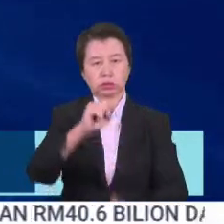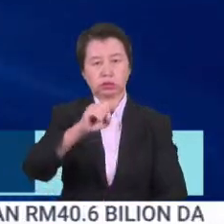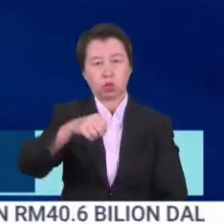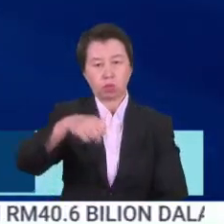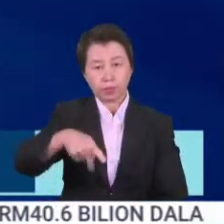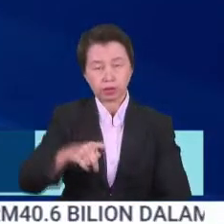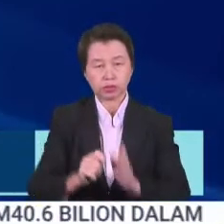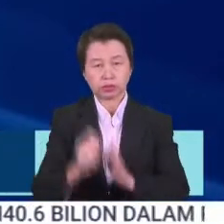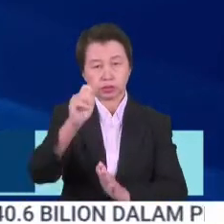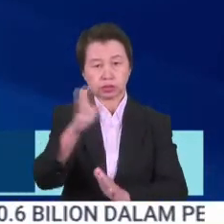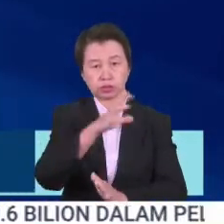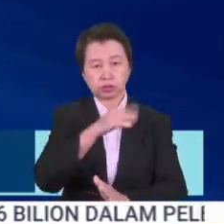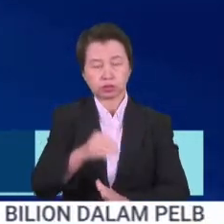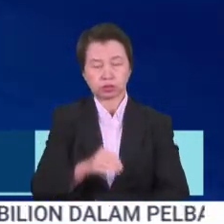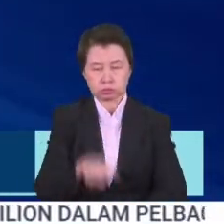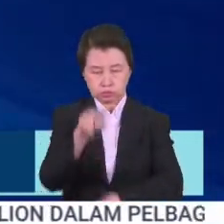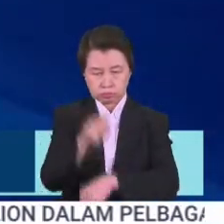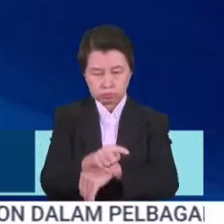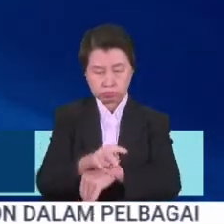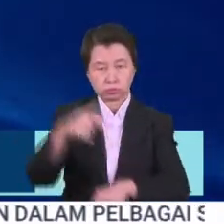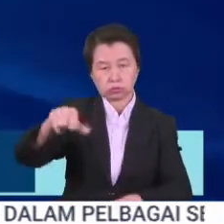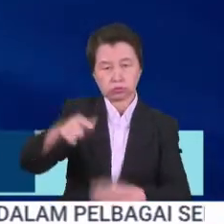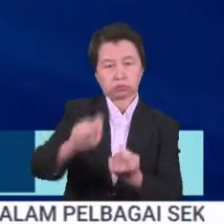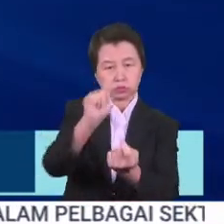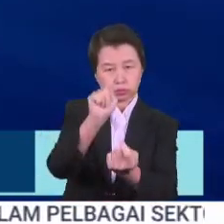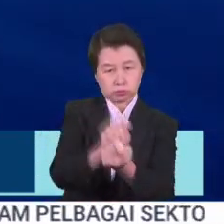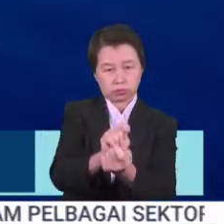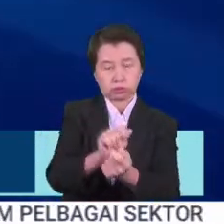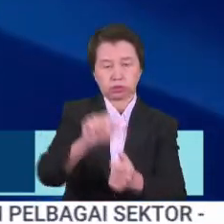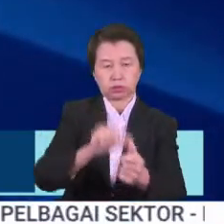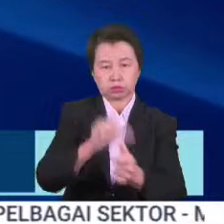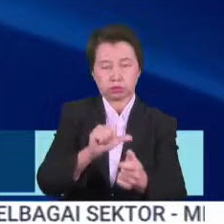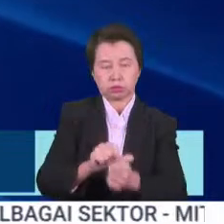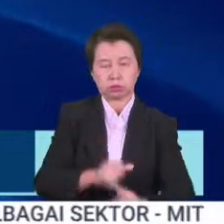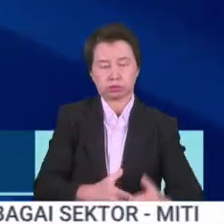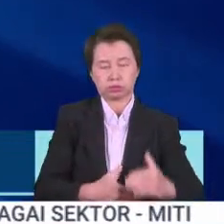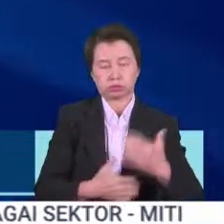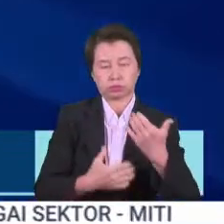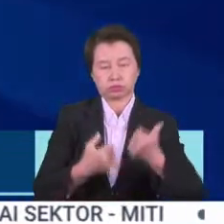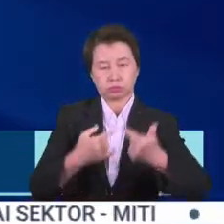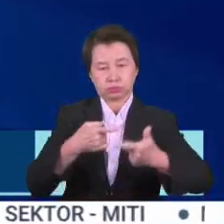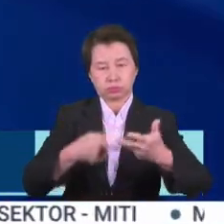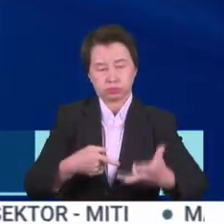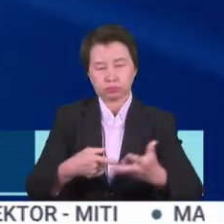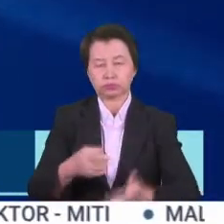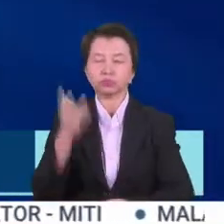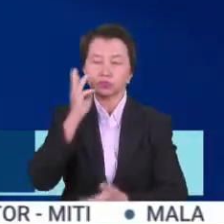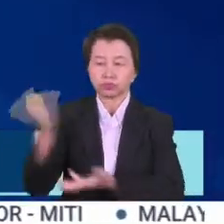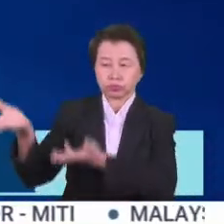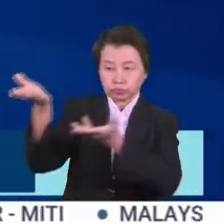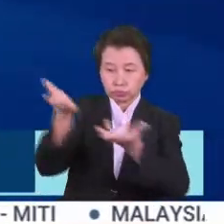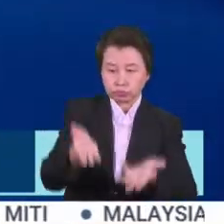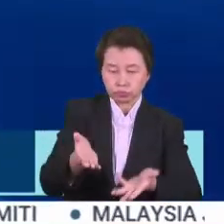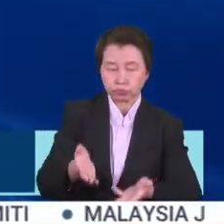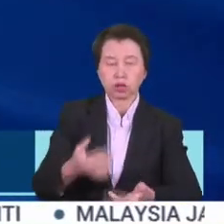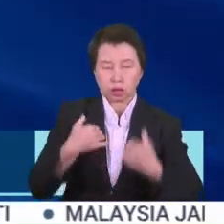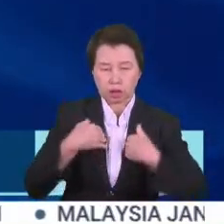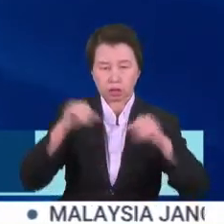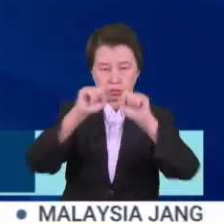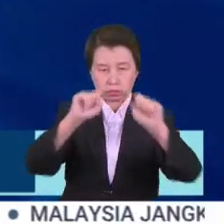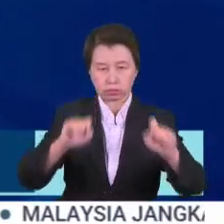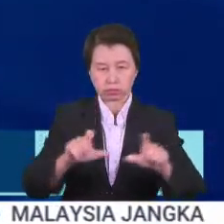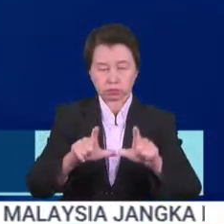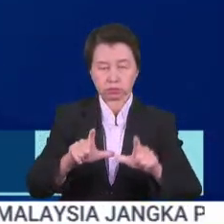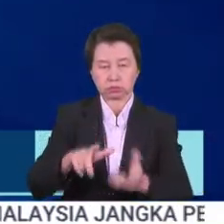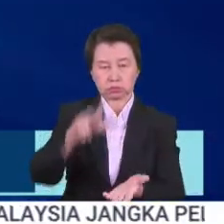tinggi dan pemantauan kualiti ketat di setiap peringkat peroleh. Beras yang dibawa masuk dibekalkan dengan sijil